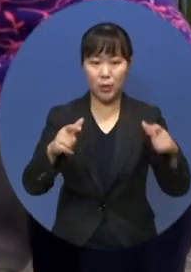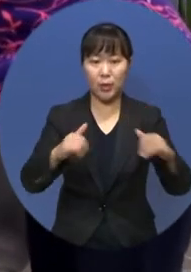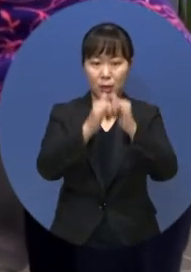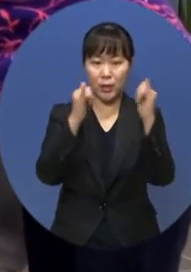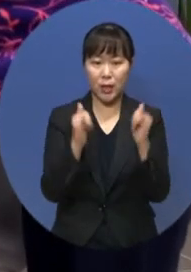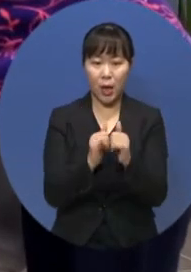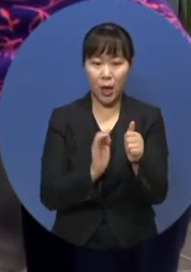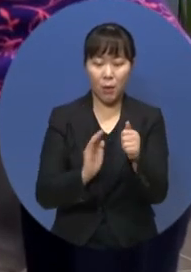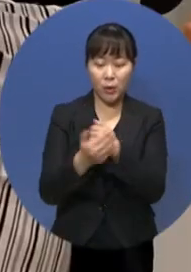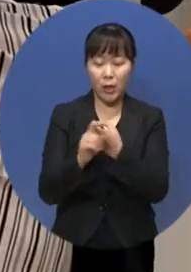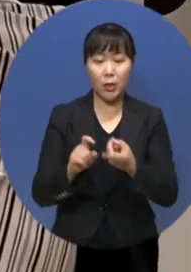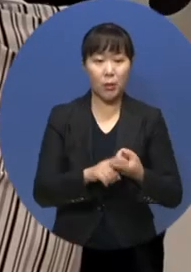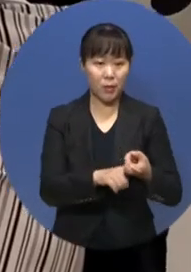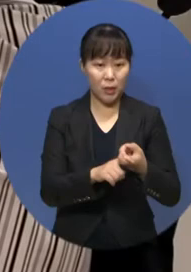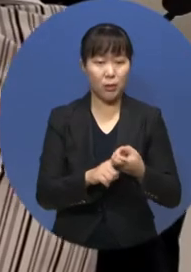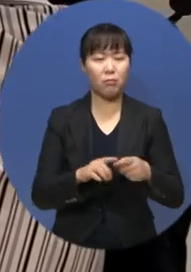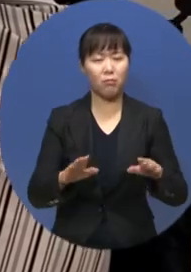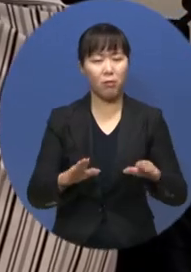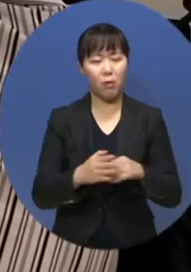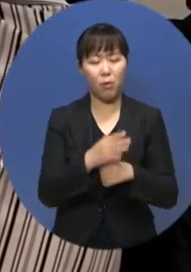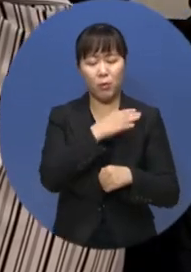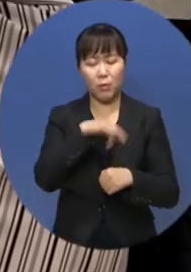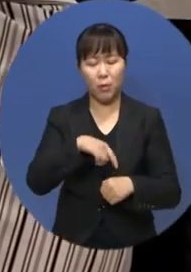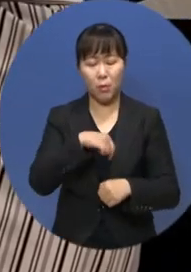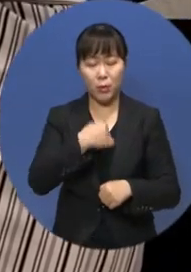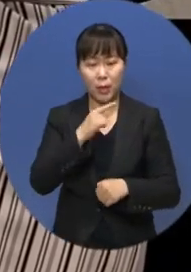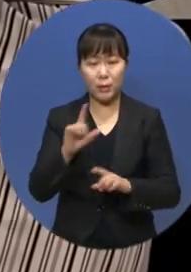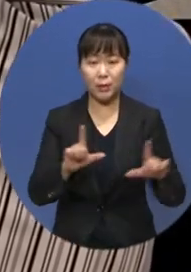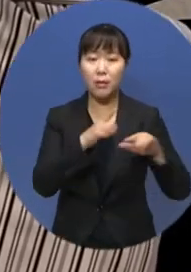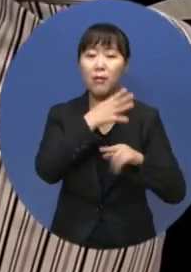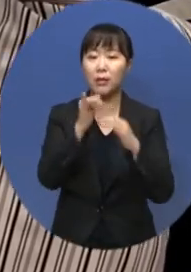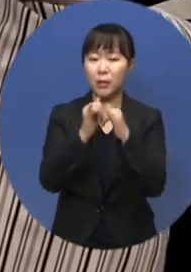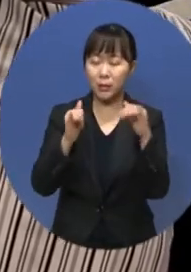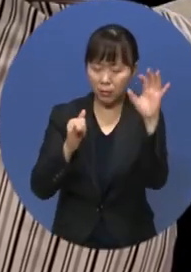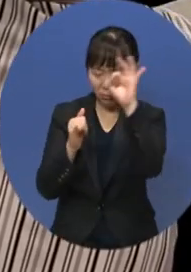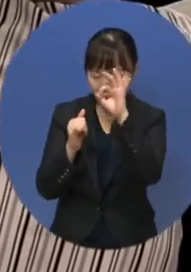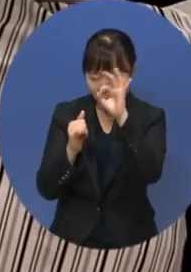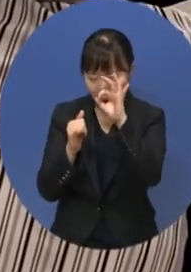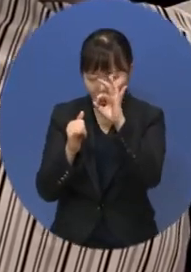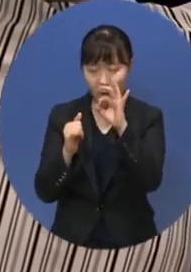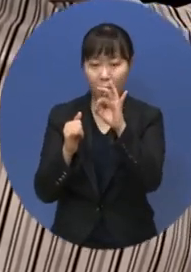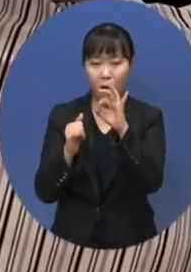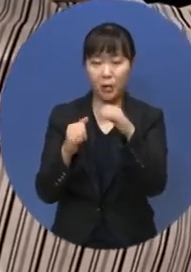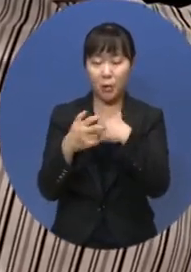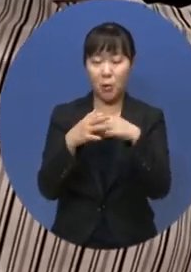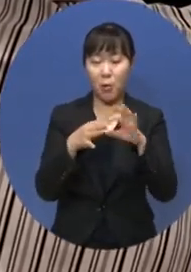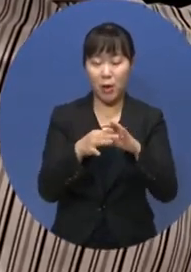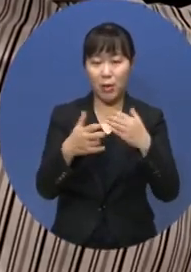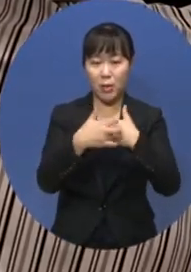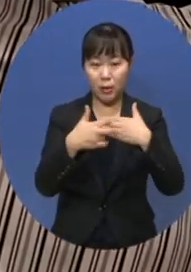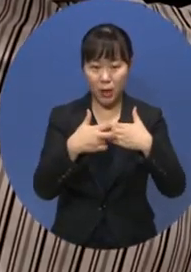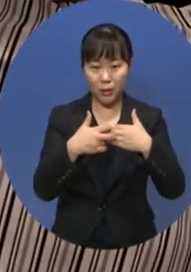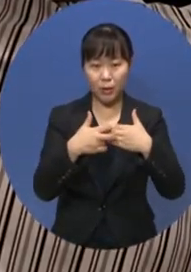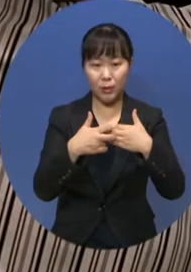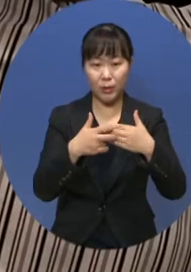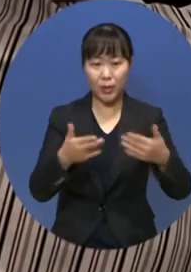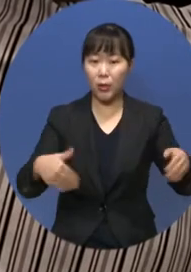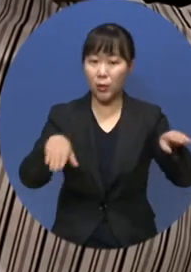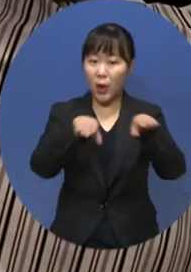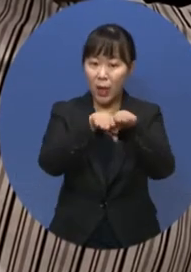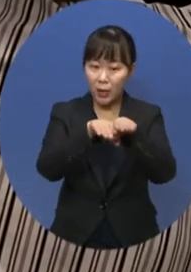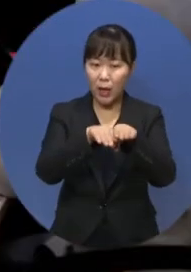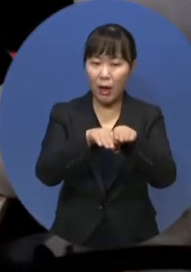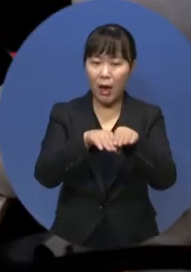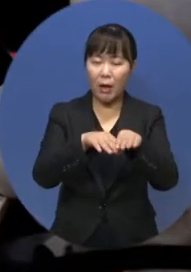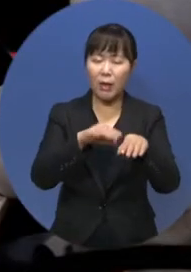지역사회보장협의체는 취약계층의 독거 어르신들을 적극 발굴하고 관내 의료기관 더 맑은 내과의